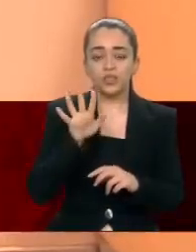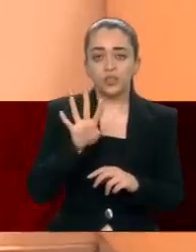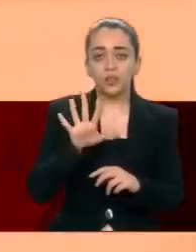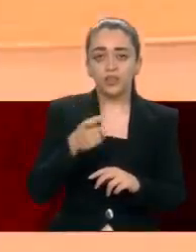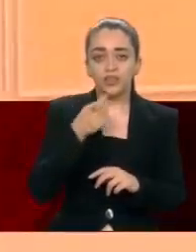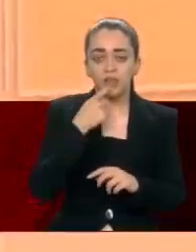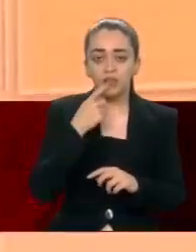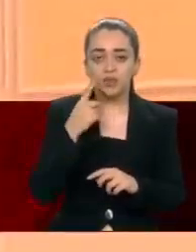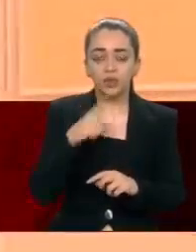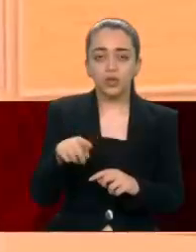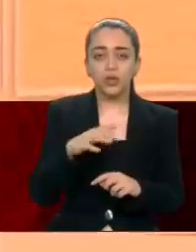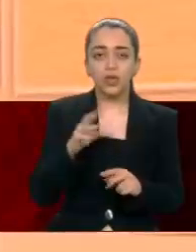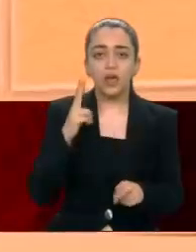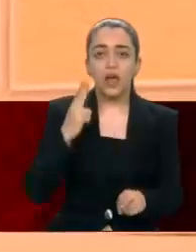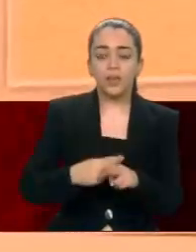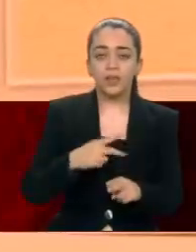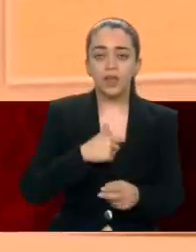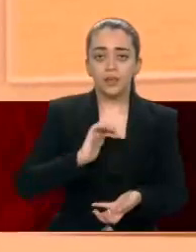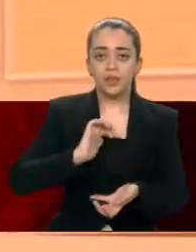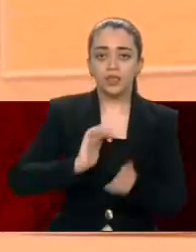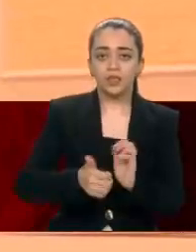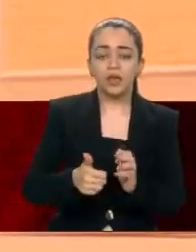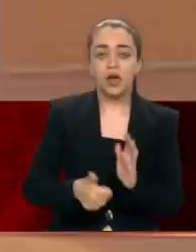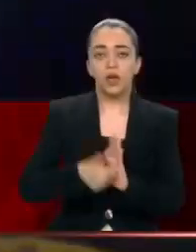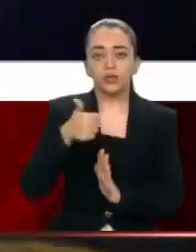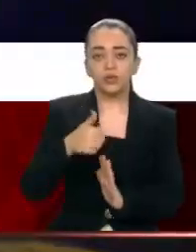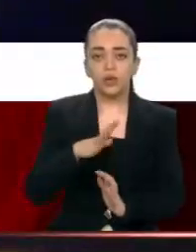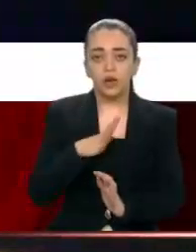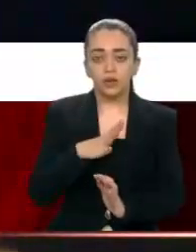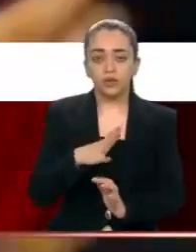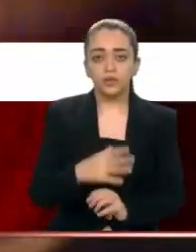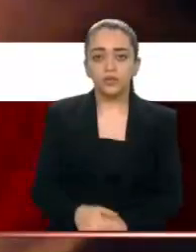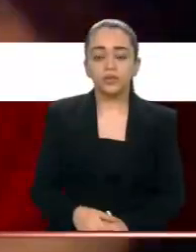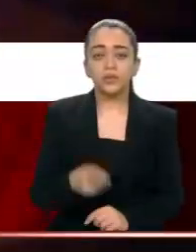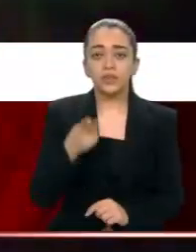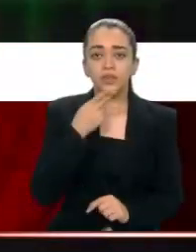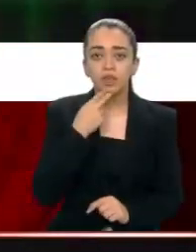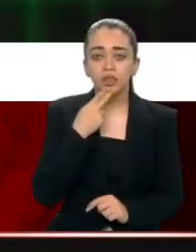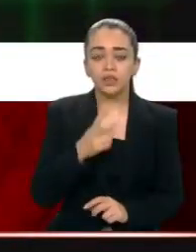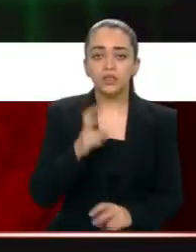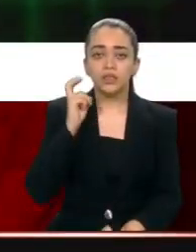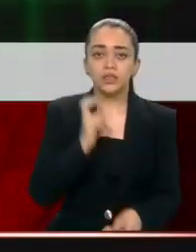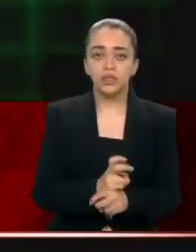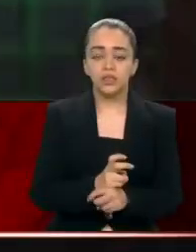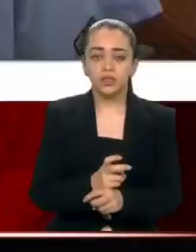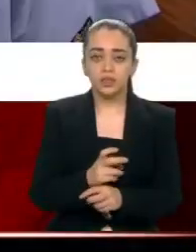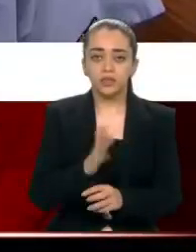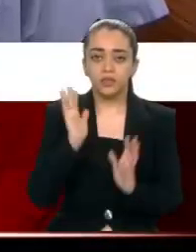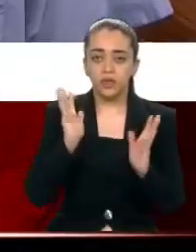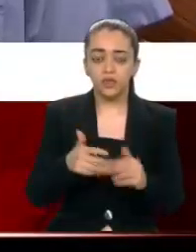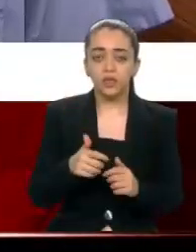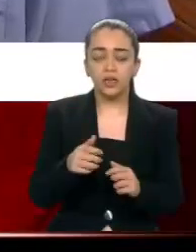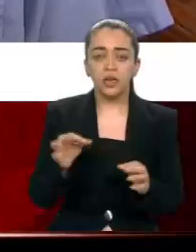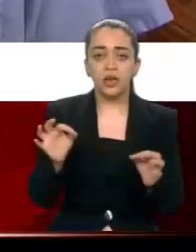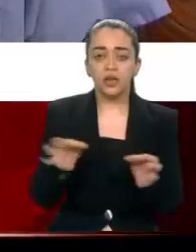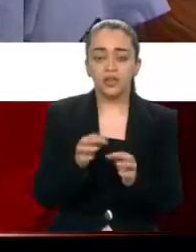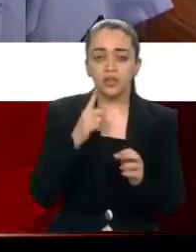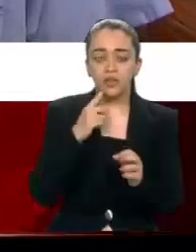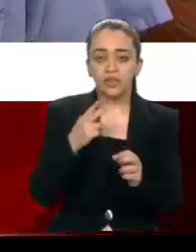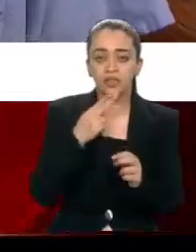bile ani kalp krizlerinde artış var. Üstelik kadınlar daha risk altında. Erken menopoz